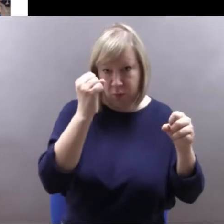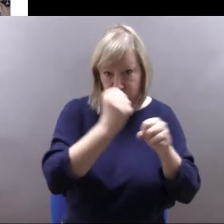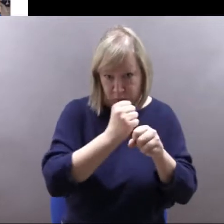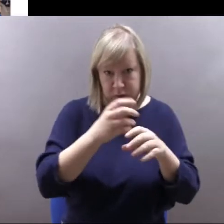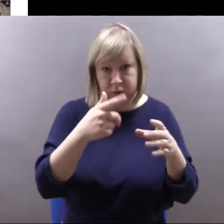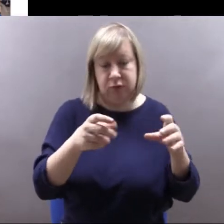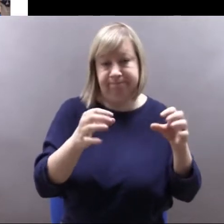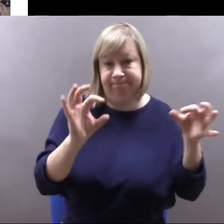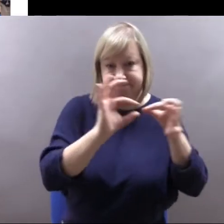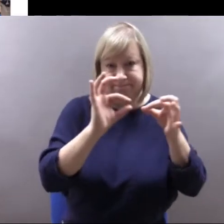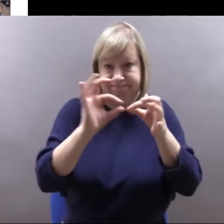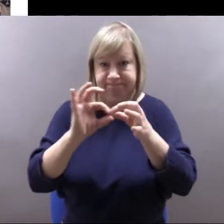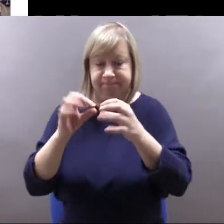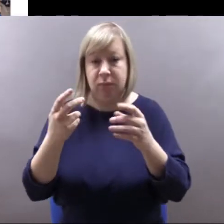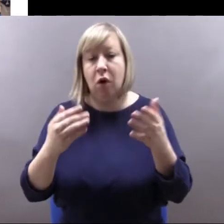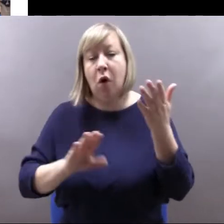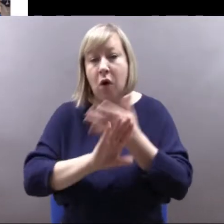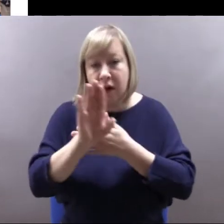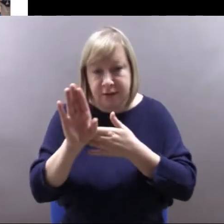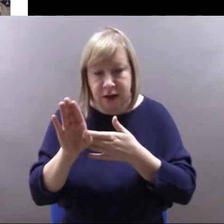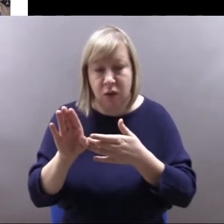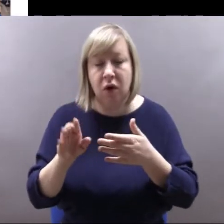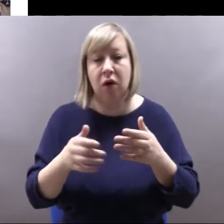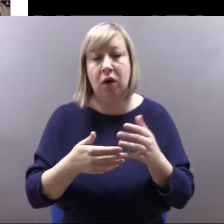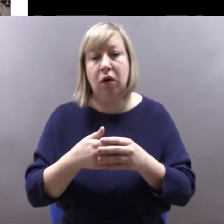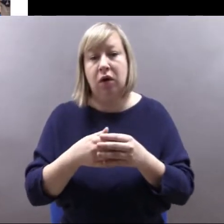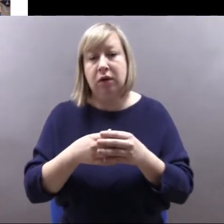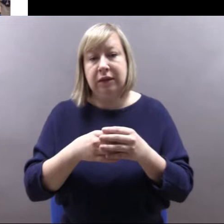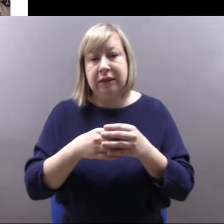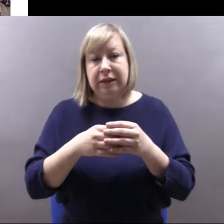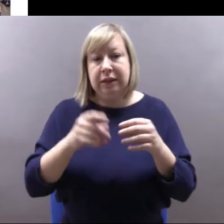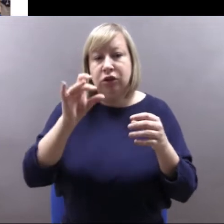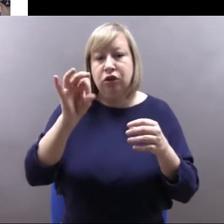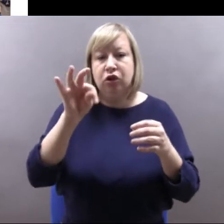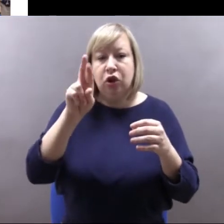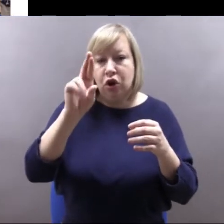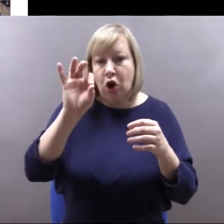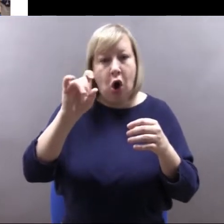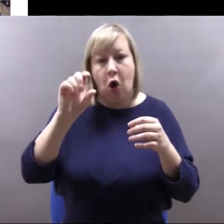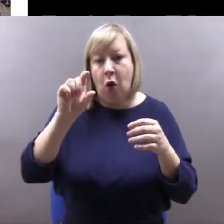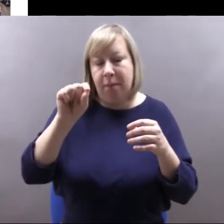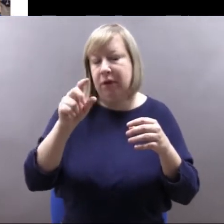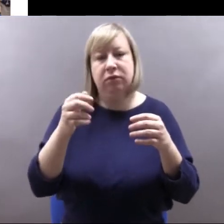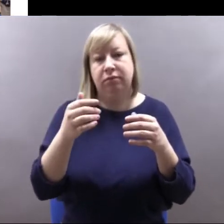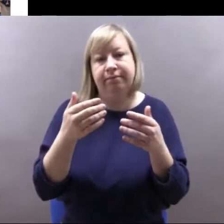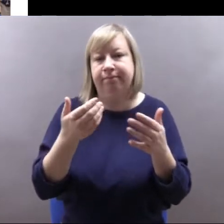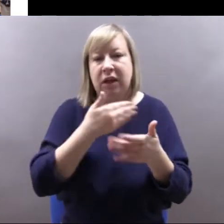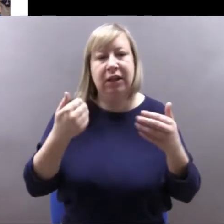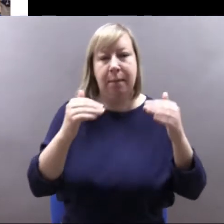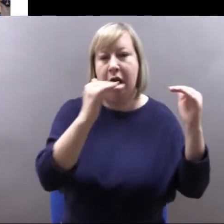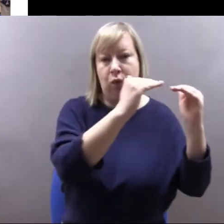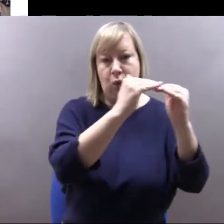kolejnej sąsiedniej kamienicy, co, jak się możecie Państwo łatwo domyślić, dla użytkownika tej